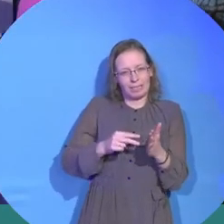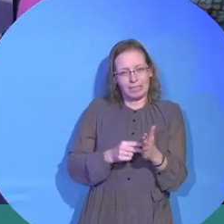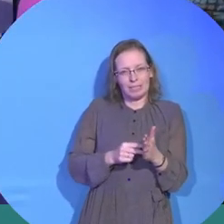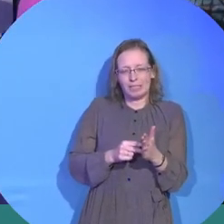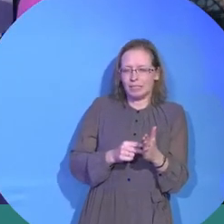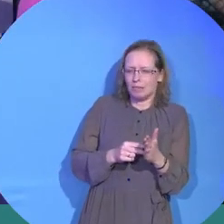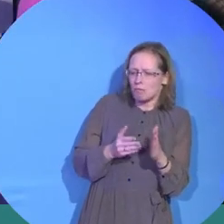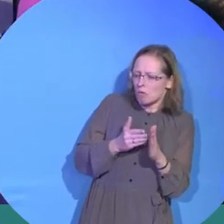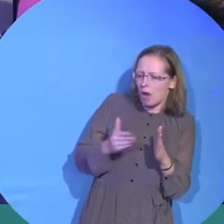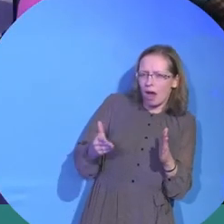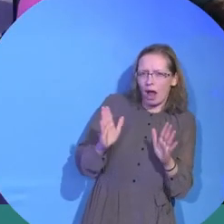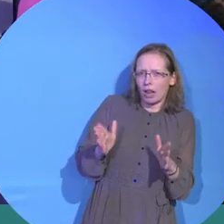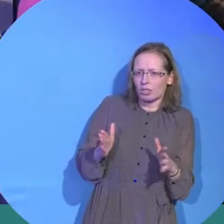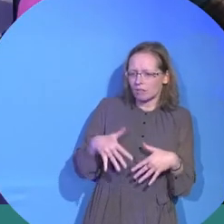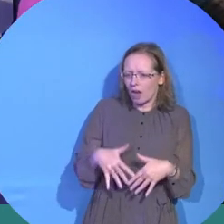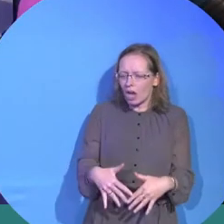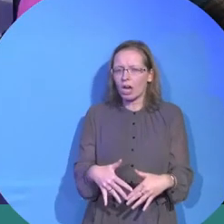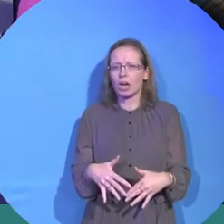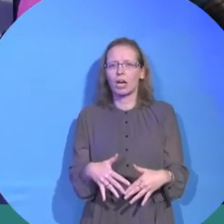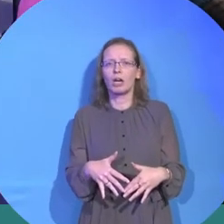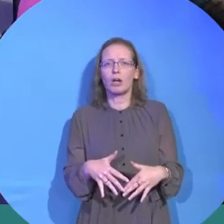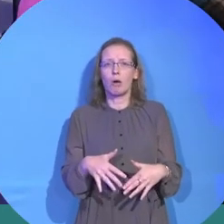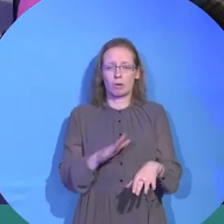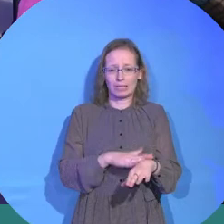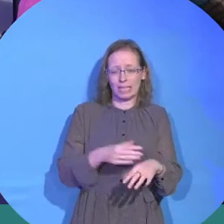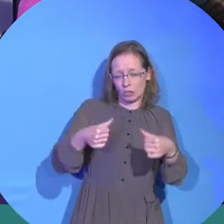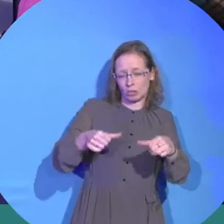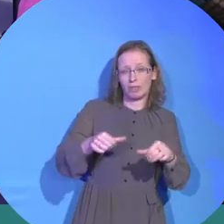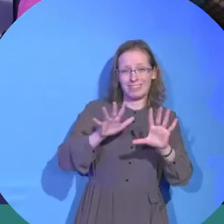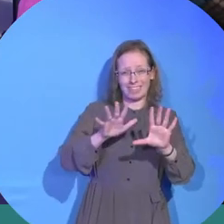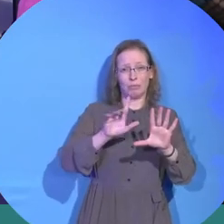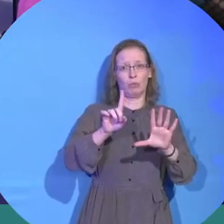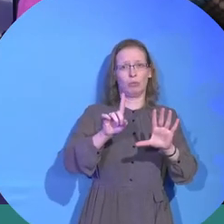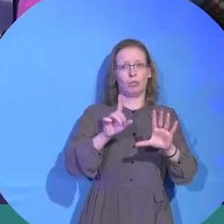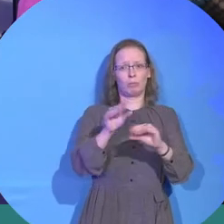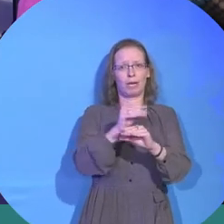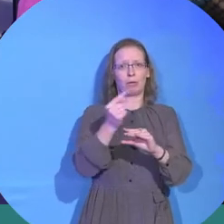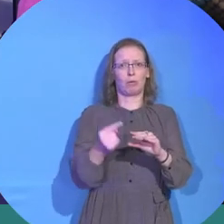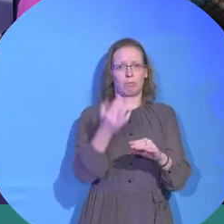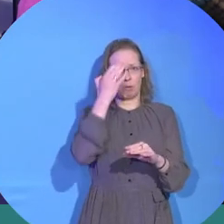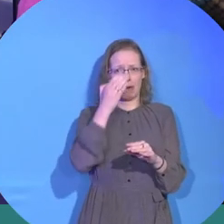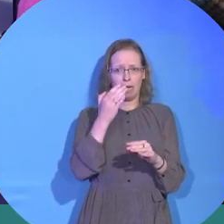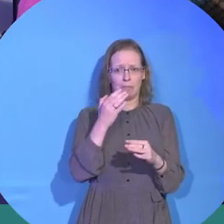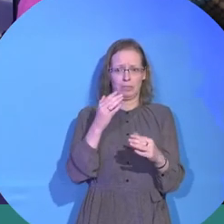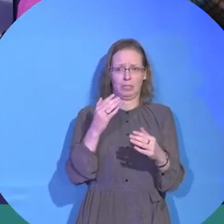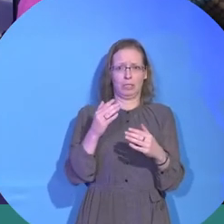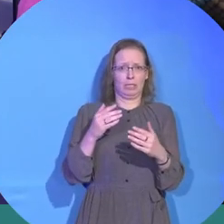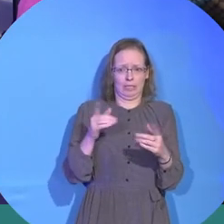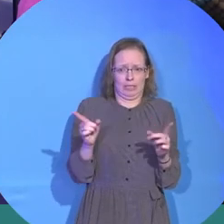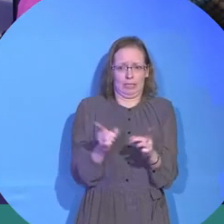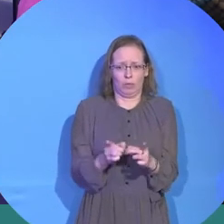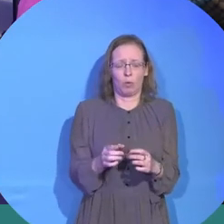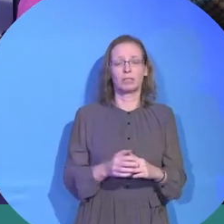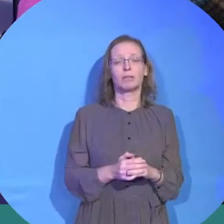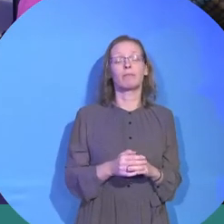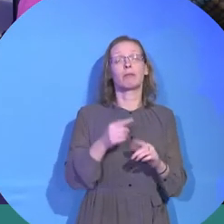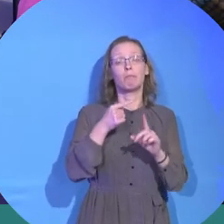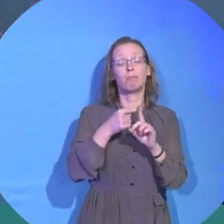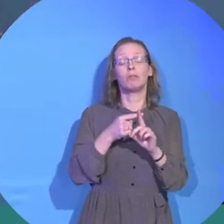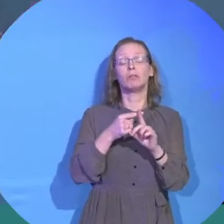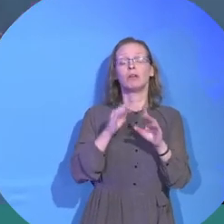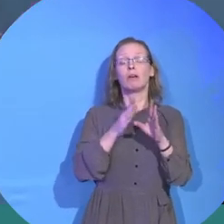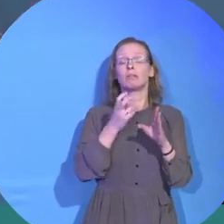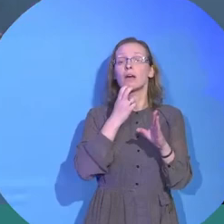Tijdsdruk, de 10 minuten spreekuren, die zijn een probleem. Plus daarnaast, als een huisarts te maken heeft met zorg rond een